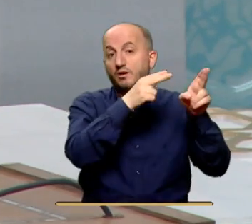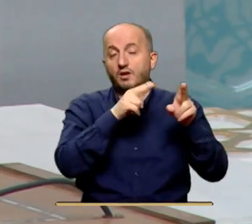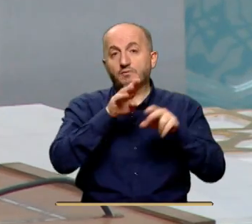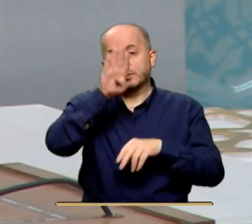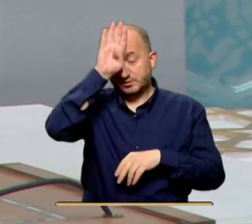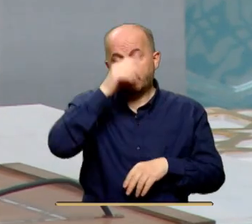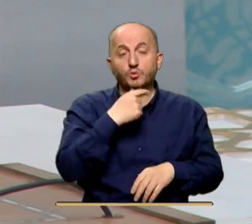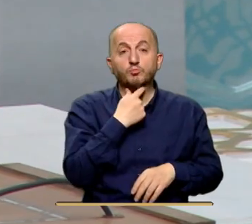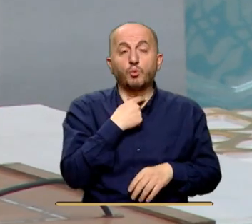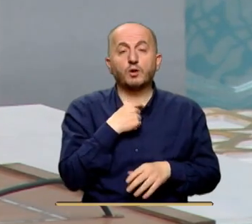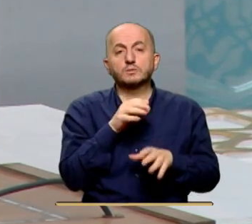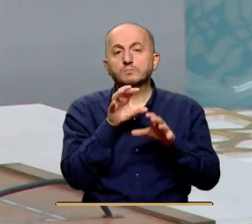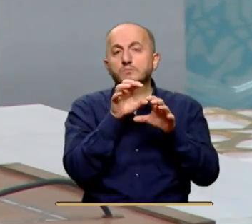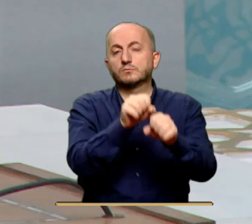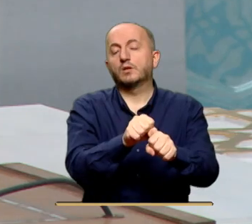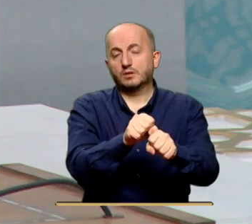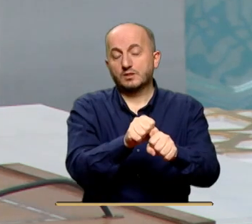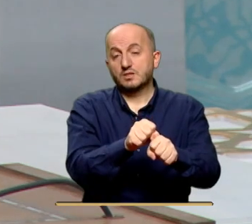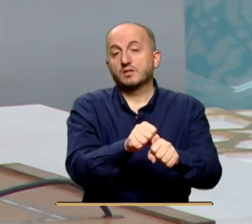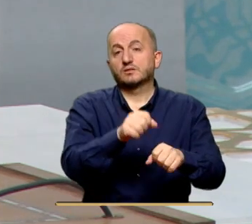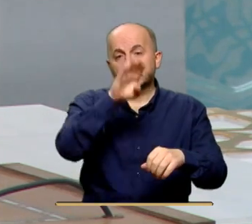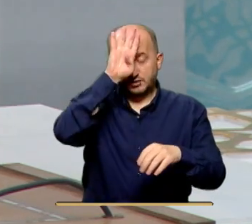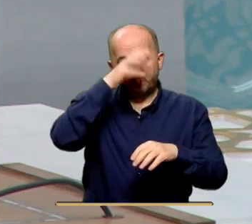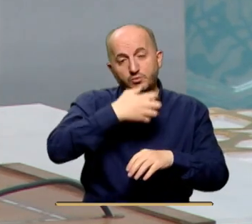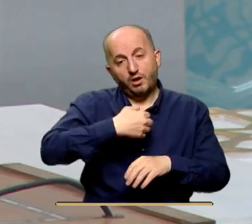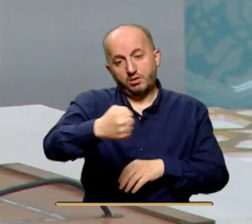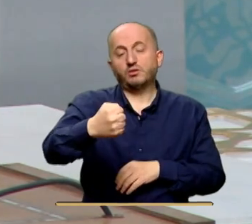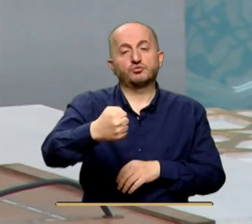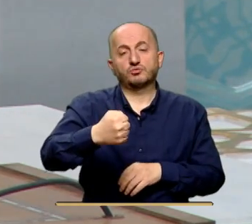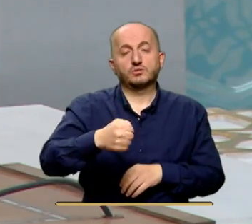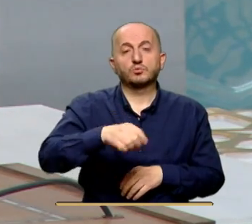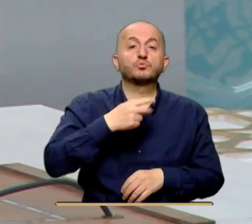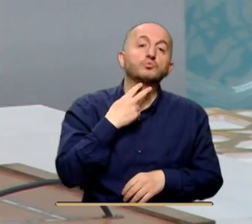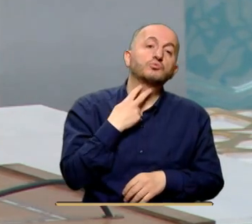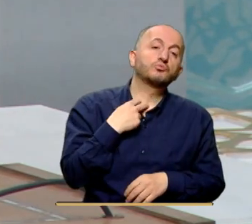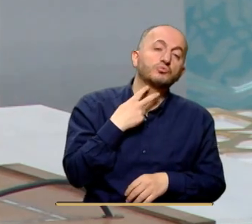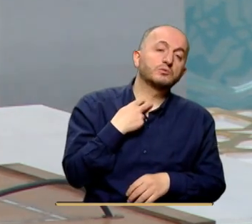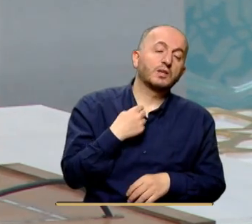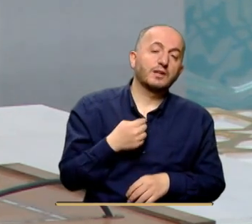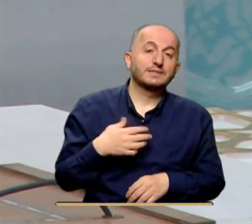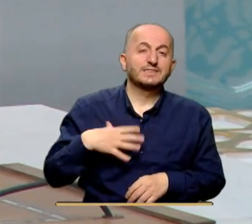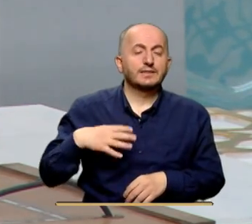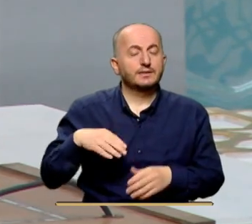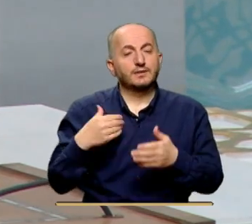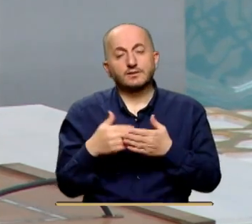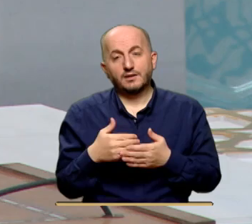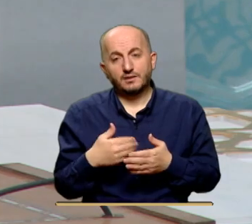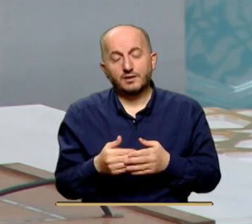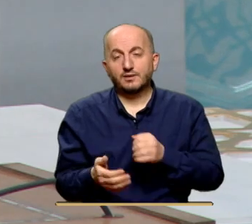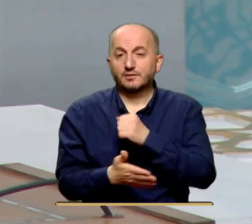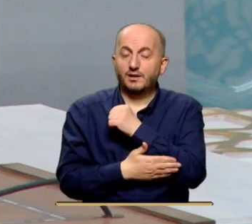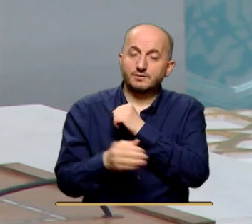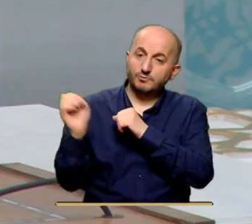Boğazı işgal edilecek. İstanbul elimizden alınacak. Ruslara istedikleri kadar